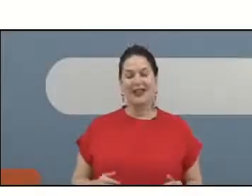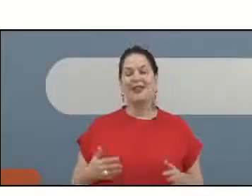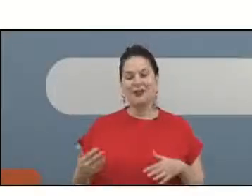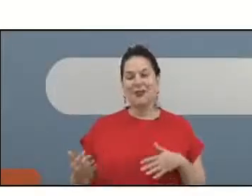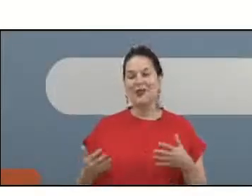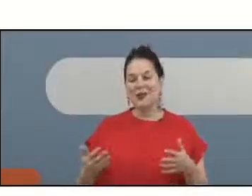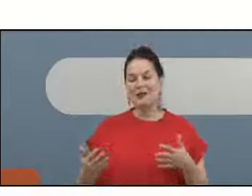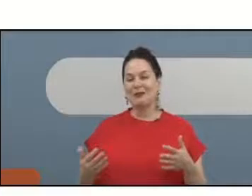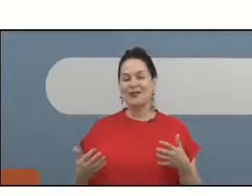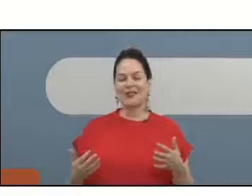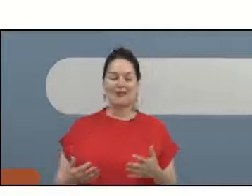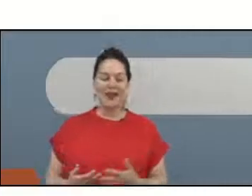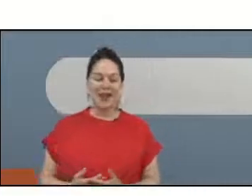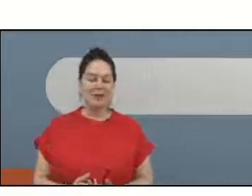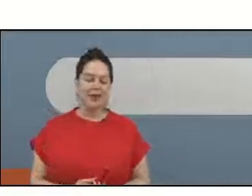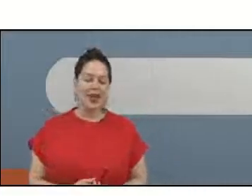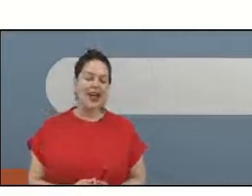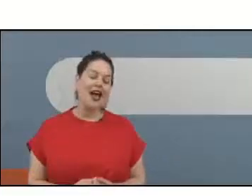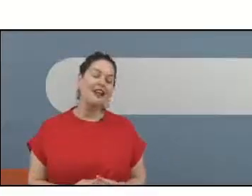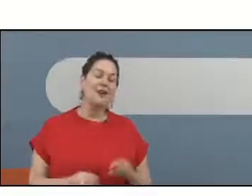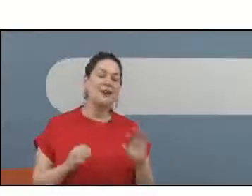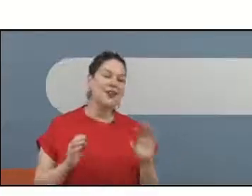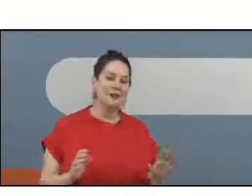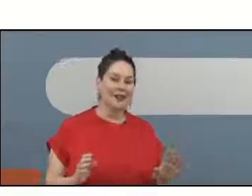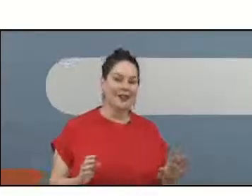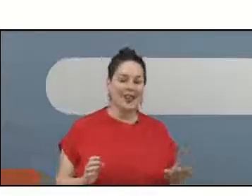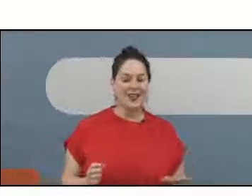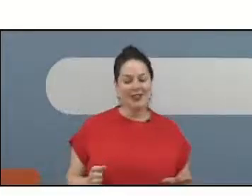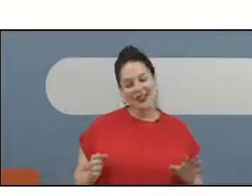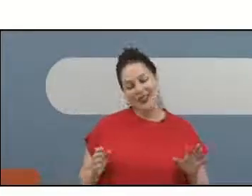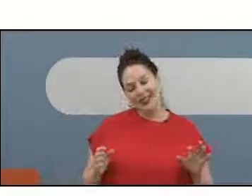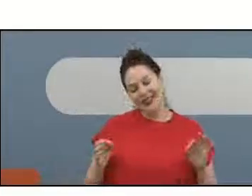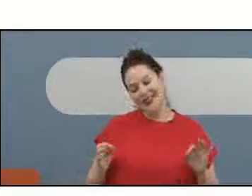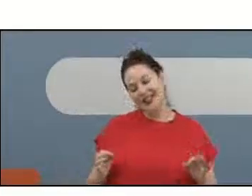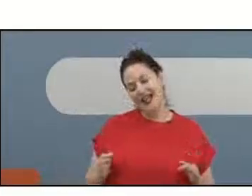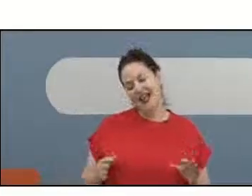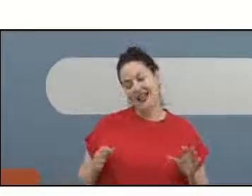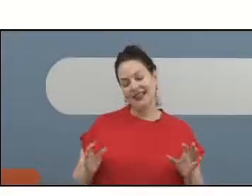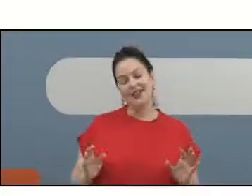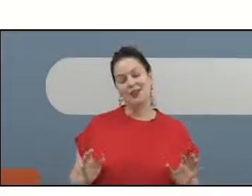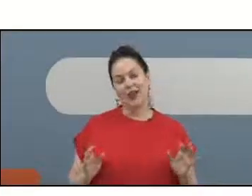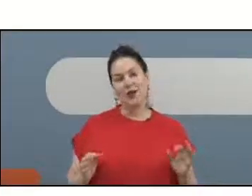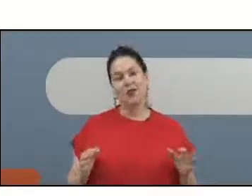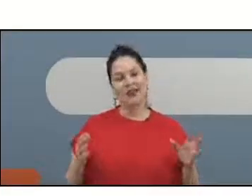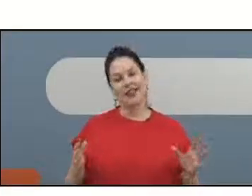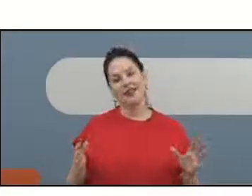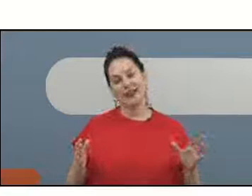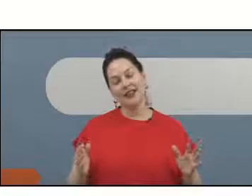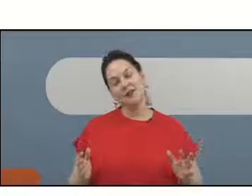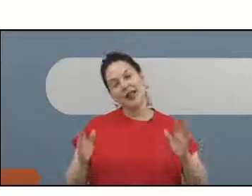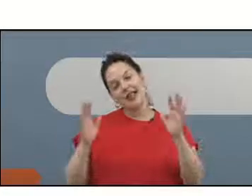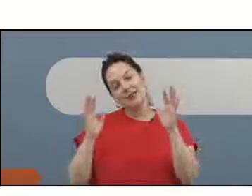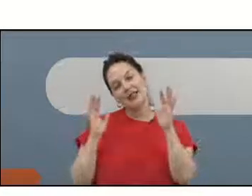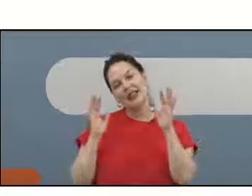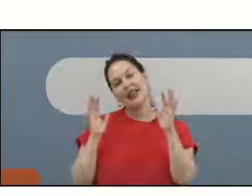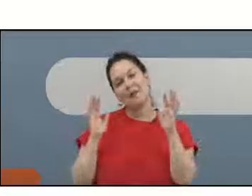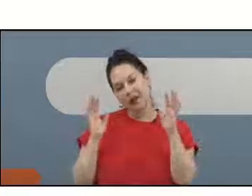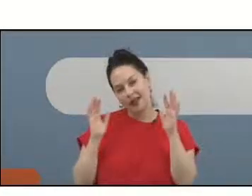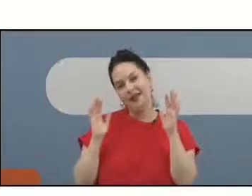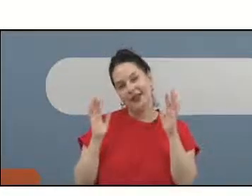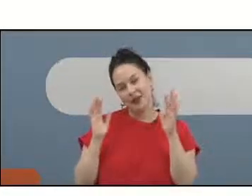ובשאלה של לפרוס או לא לפרוס כנפיים, אני חושבת שהיא יצירה קצת יותר אובייקטיבית. היא